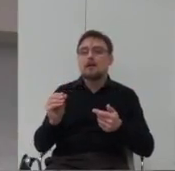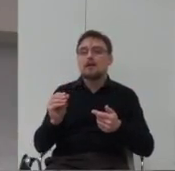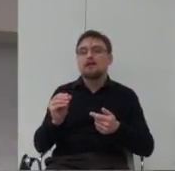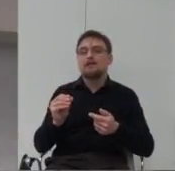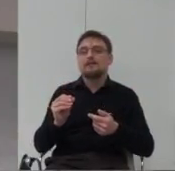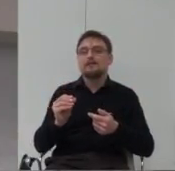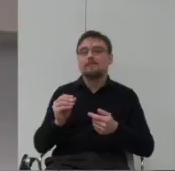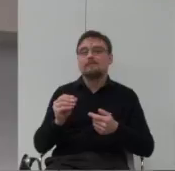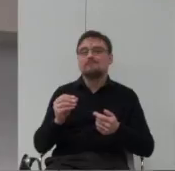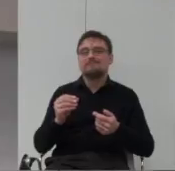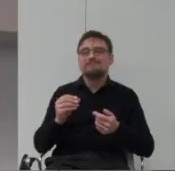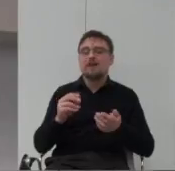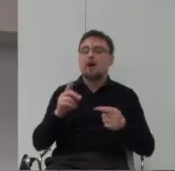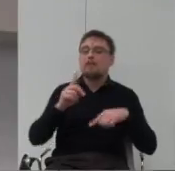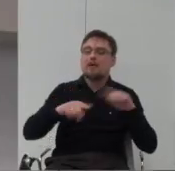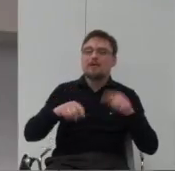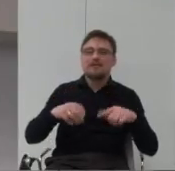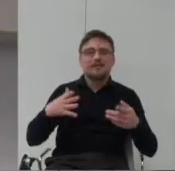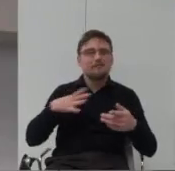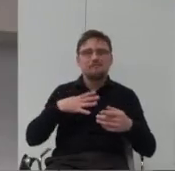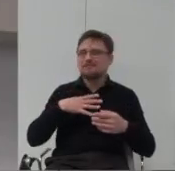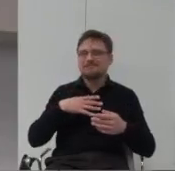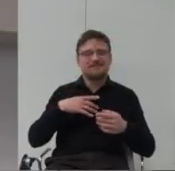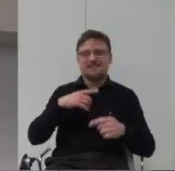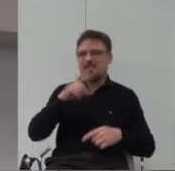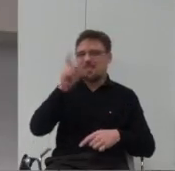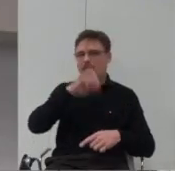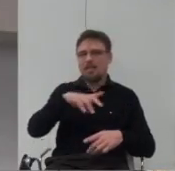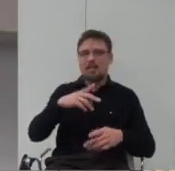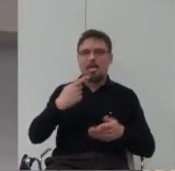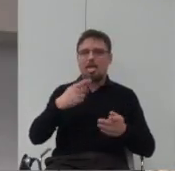polityki mieszkaniowej, która była, a która okazało się